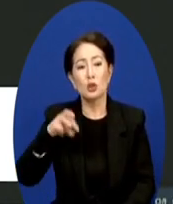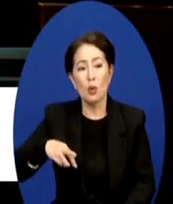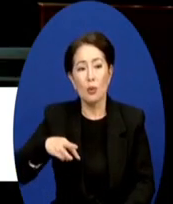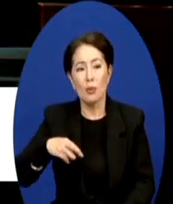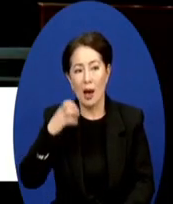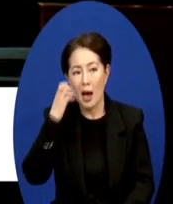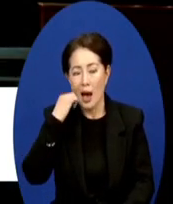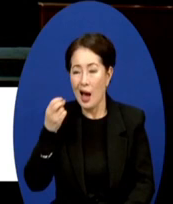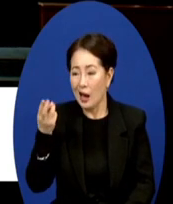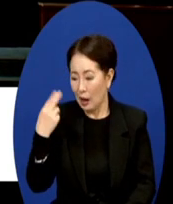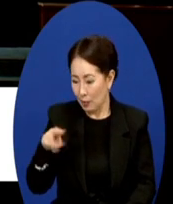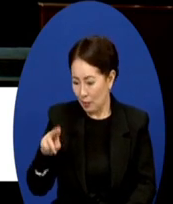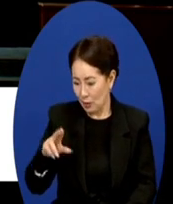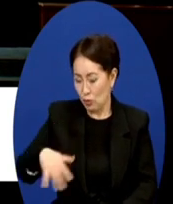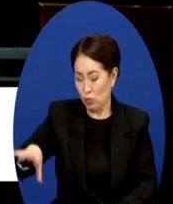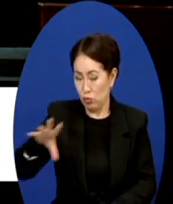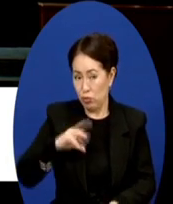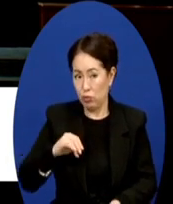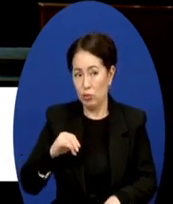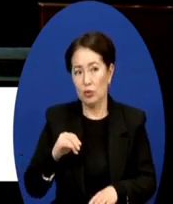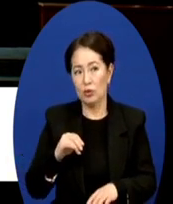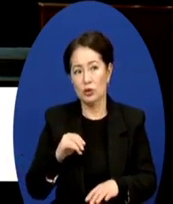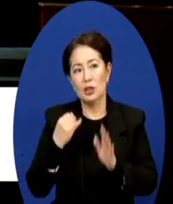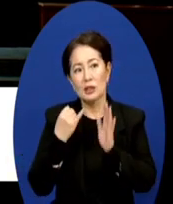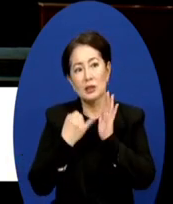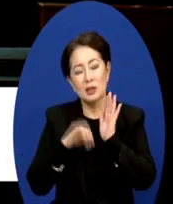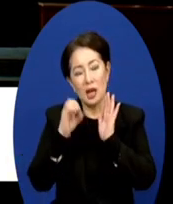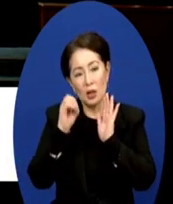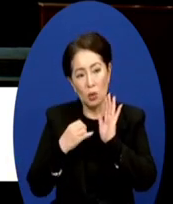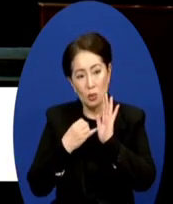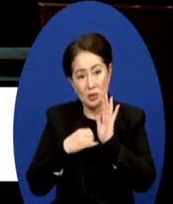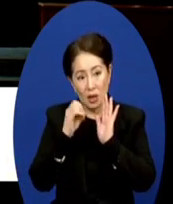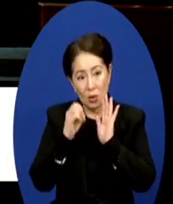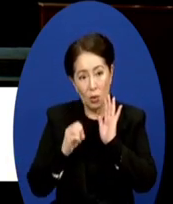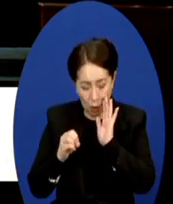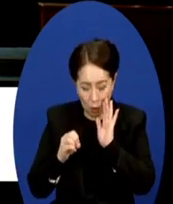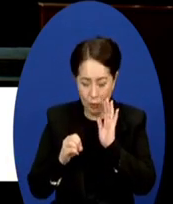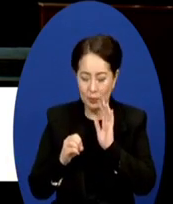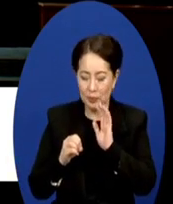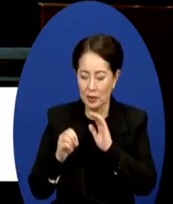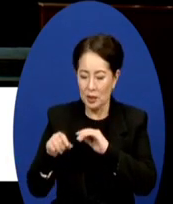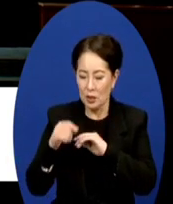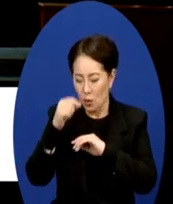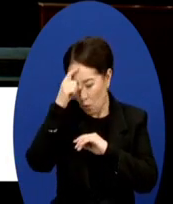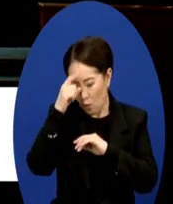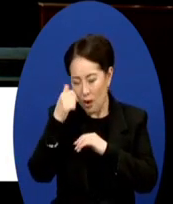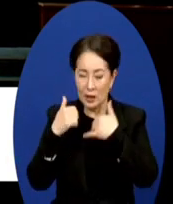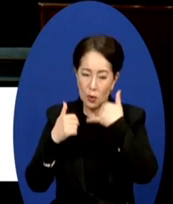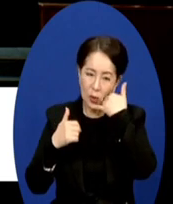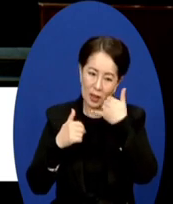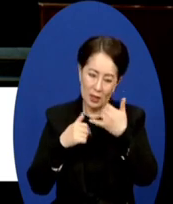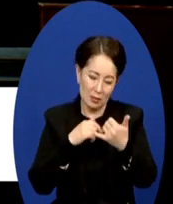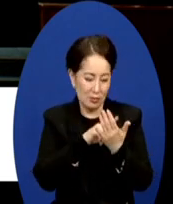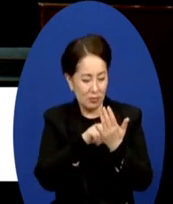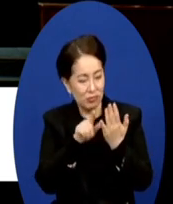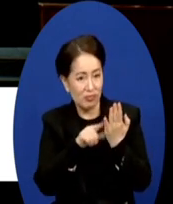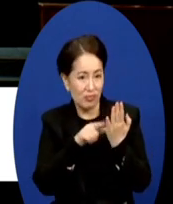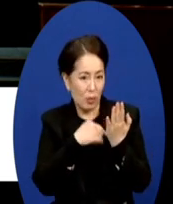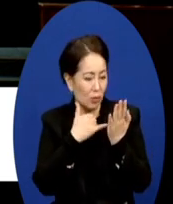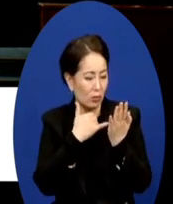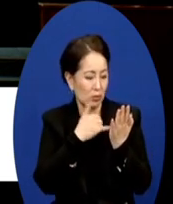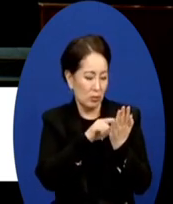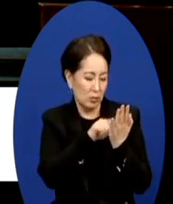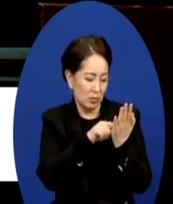ахмадууд ахмадуудын нийт 60% нь бол энэ ухаалаг гаруулсан ашиглаж захин